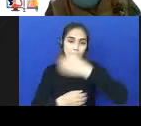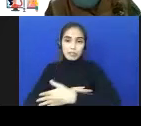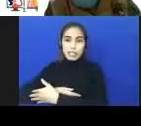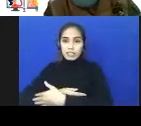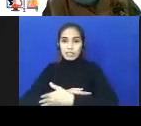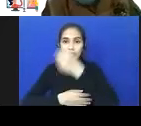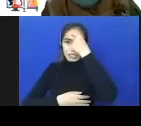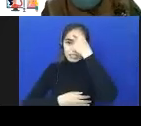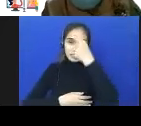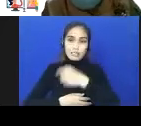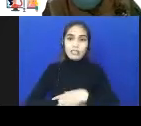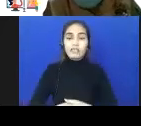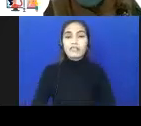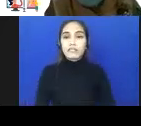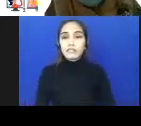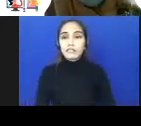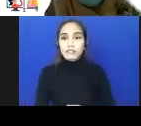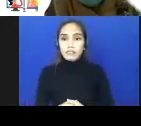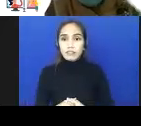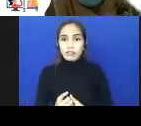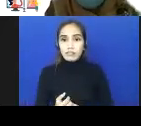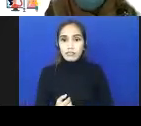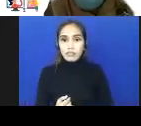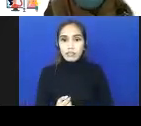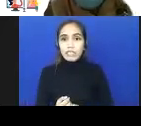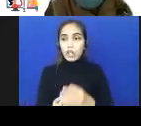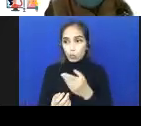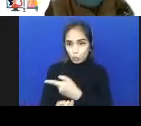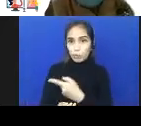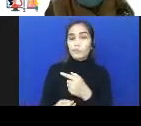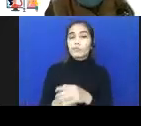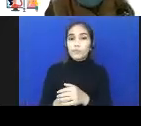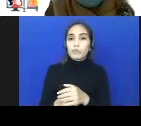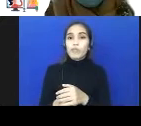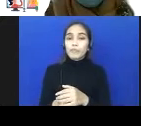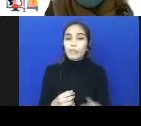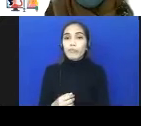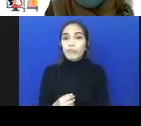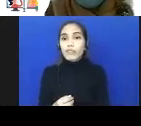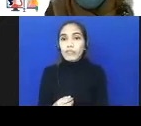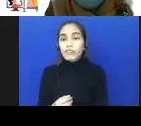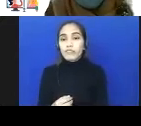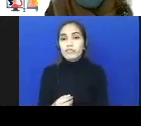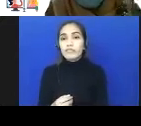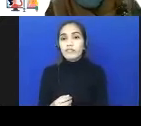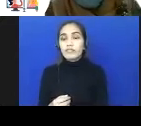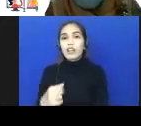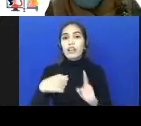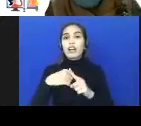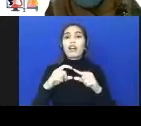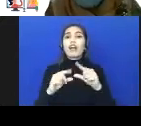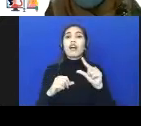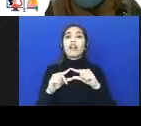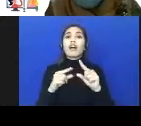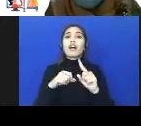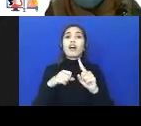yang masuk kriteria untuk dilakukan pemeriksaan di ruang MTBS. Mungkin itu Jadi sebetulnya dengan Kalakarya walaupun di masa pandemi,